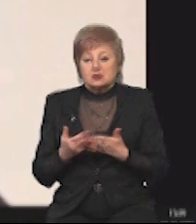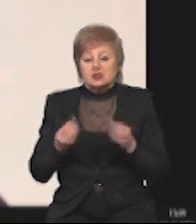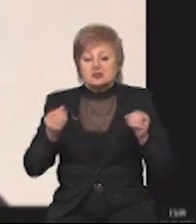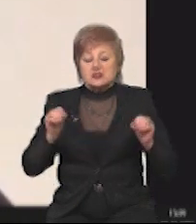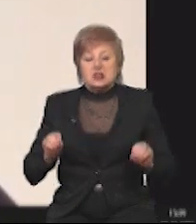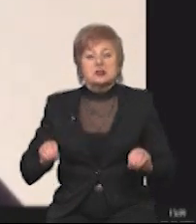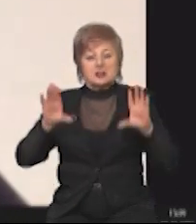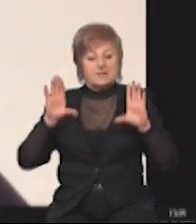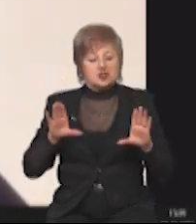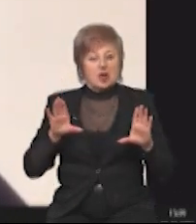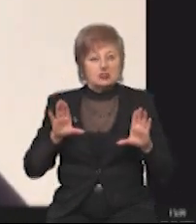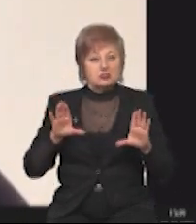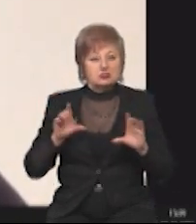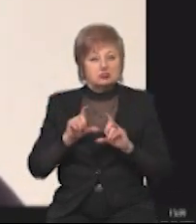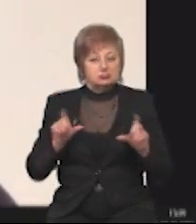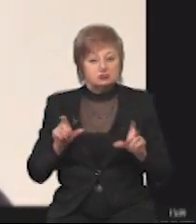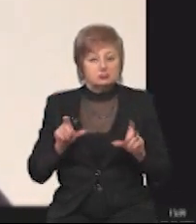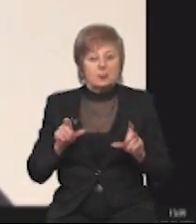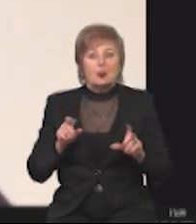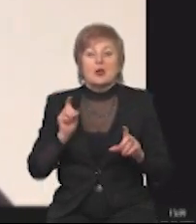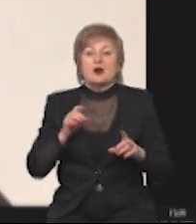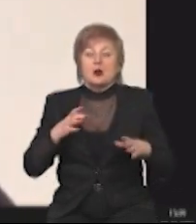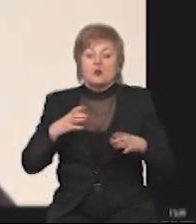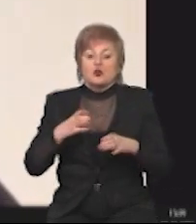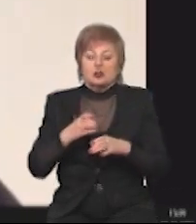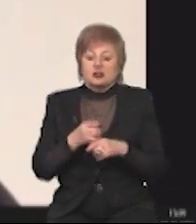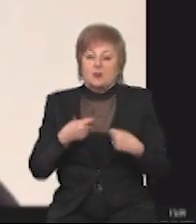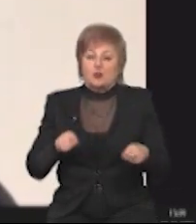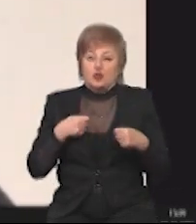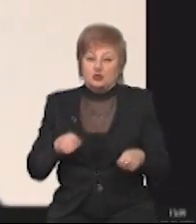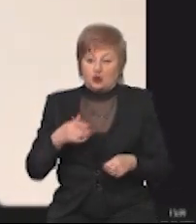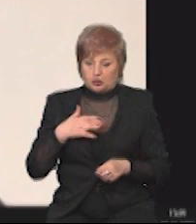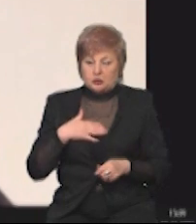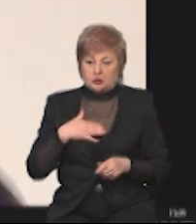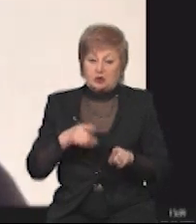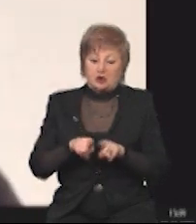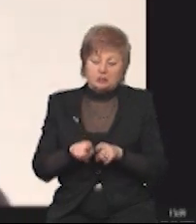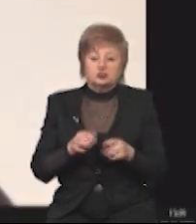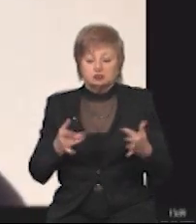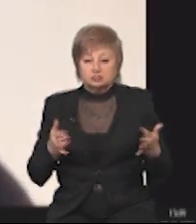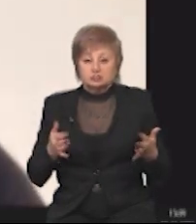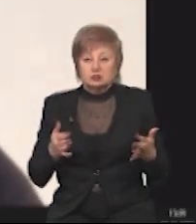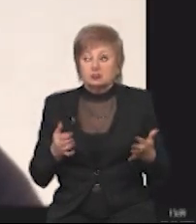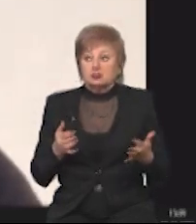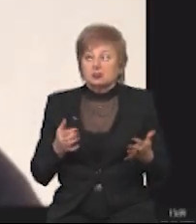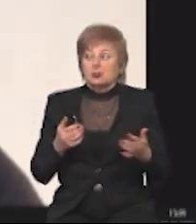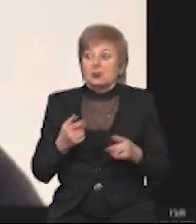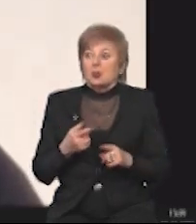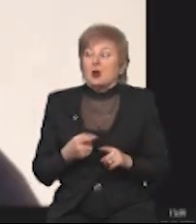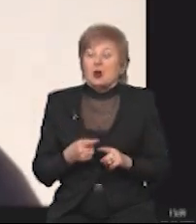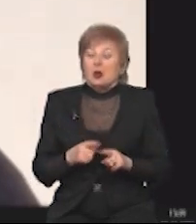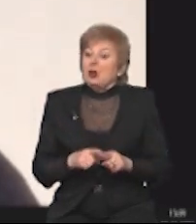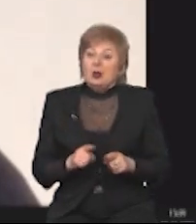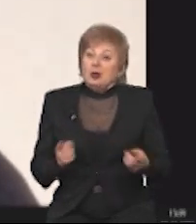цены, что, в принципе, сокращает продажи нашего продукта. Но здесь как бы их винить тоже смысла нет, потому